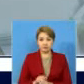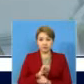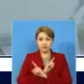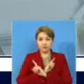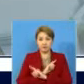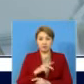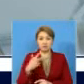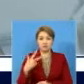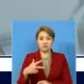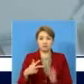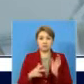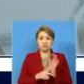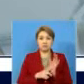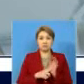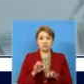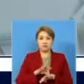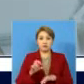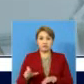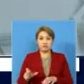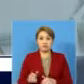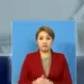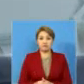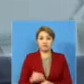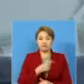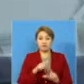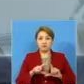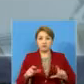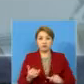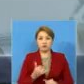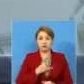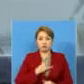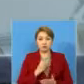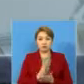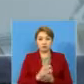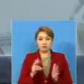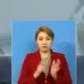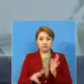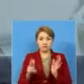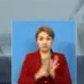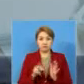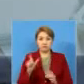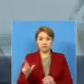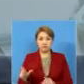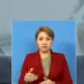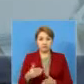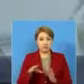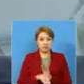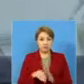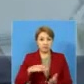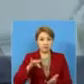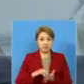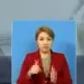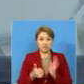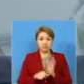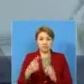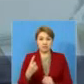скончались 37 пациентов. В инфекционном стационаре у нас находится 88 человек, и из них городские